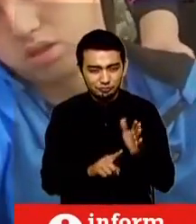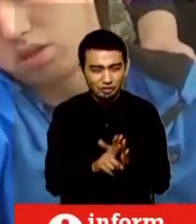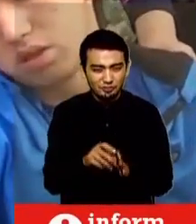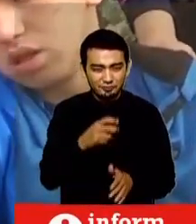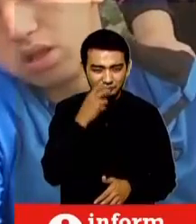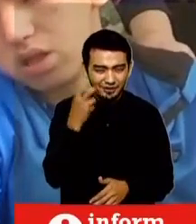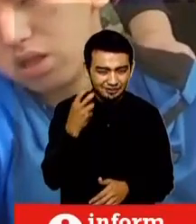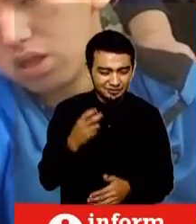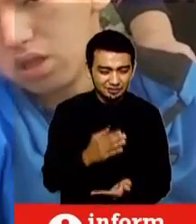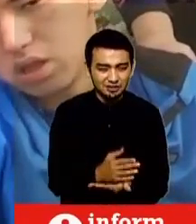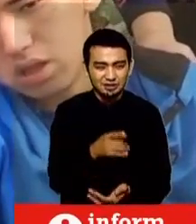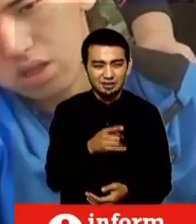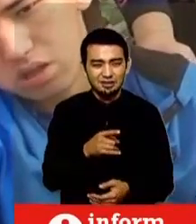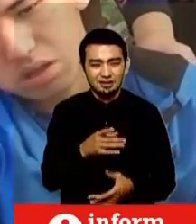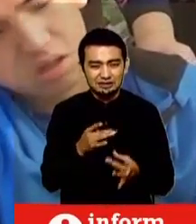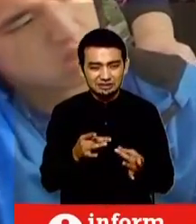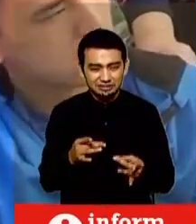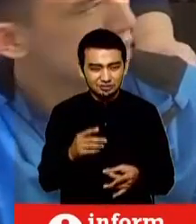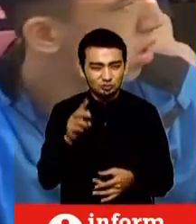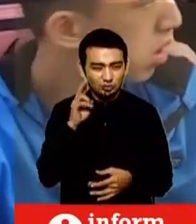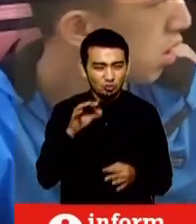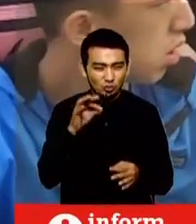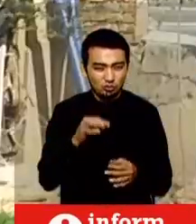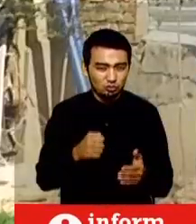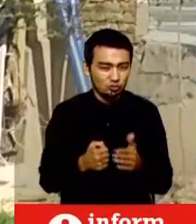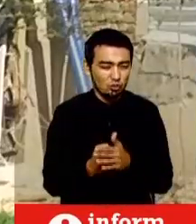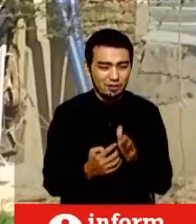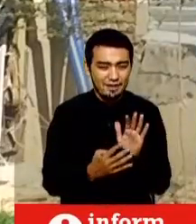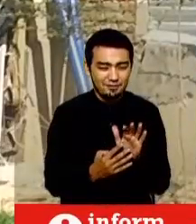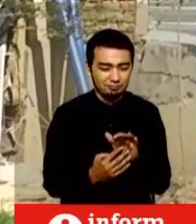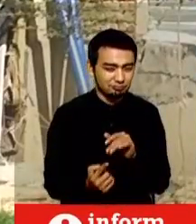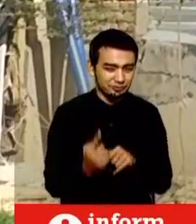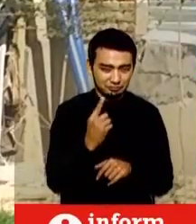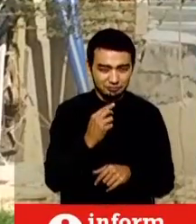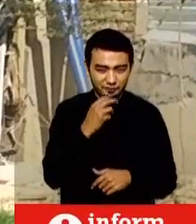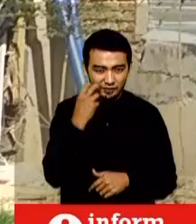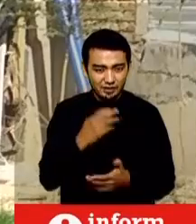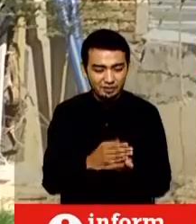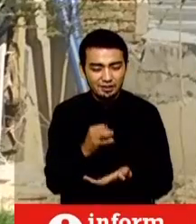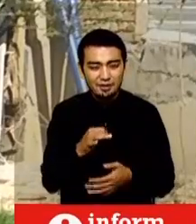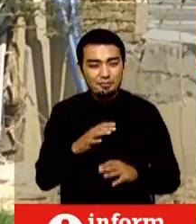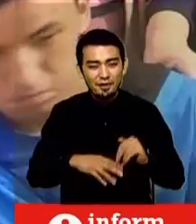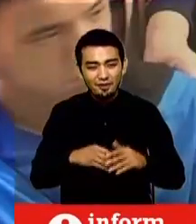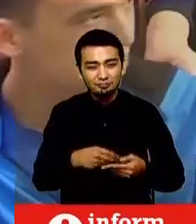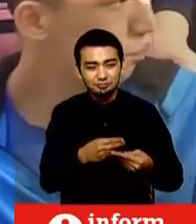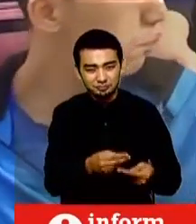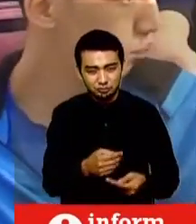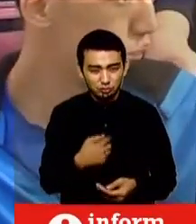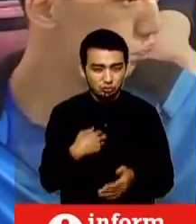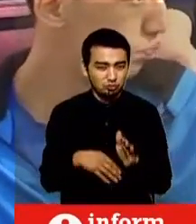вонючий запах идет с канализации вверх до 9-го этажа. Мы требуем, чтобы подвал дали жителям. У нас